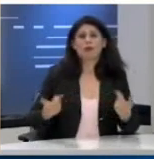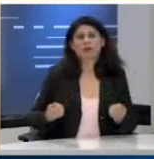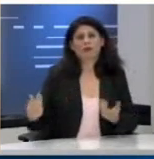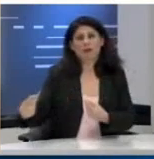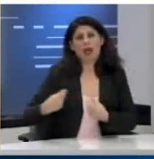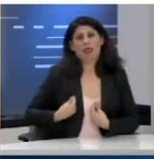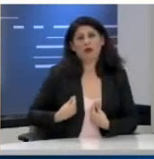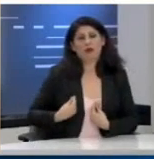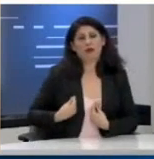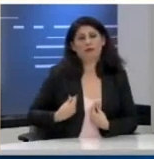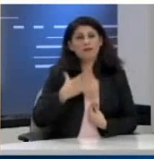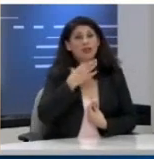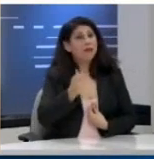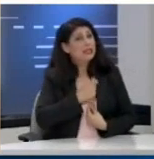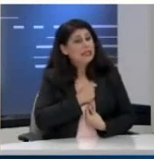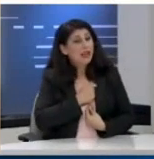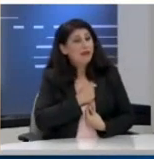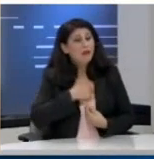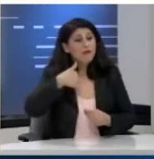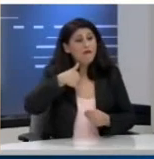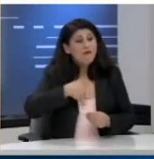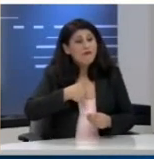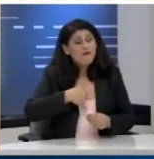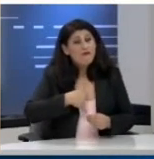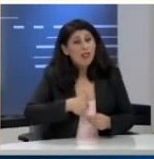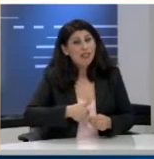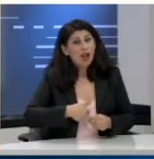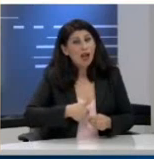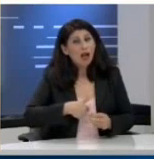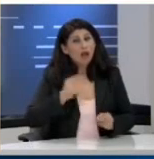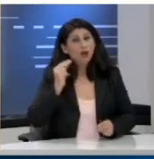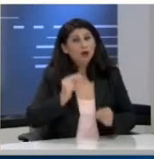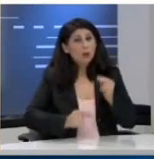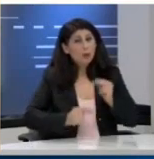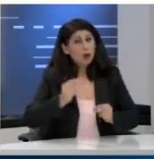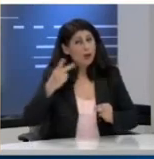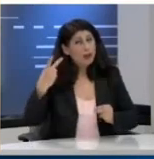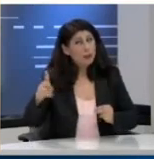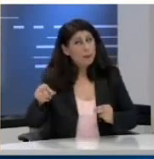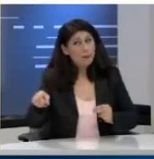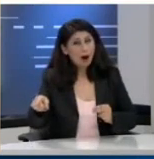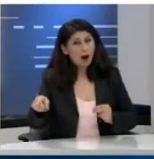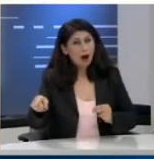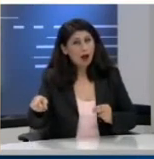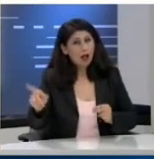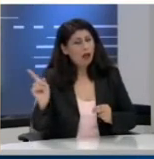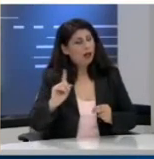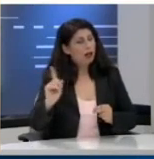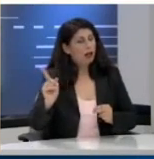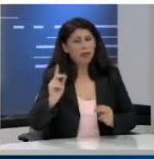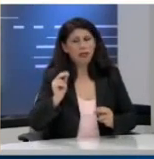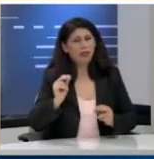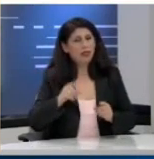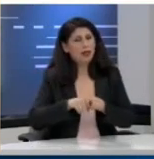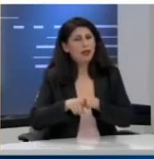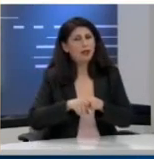δυνατότητα. Διότι πιστεύω ότι κατά βάθος το πρόβλημά σας δεν έχει να κάνει τόσο με το